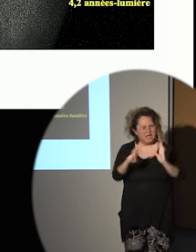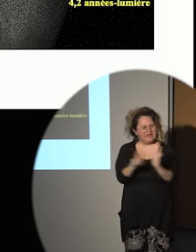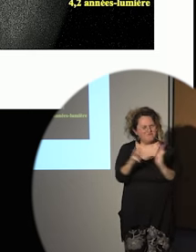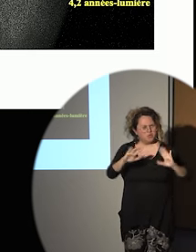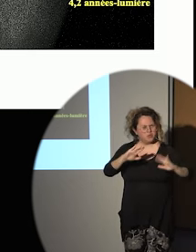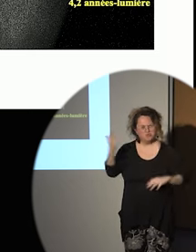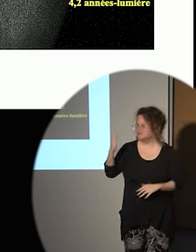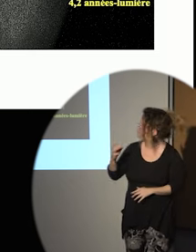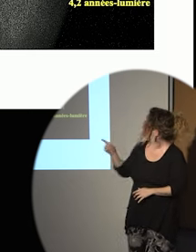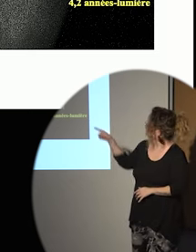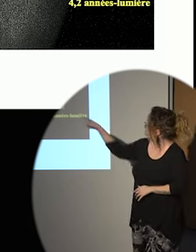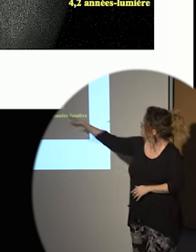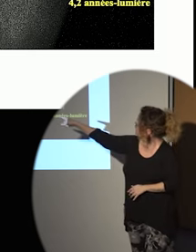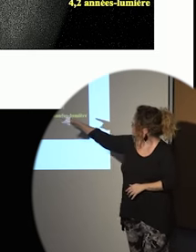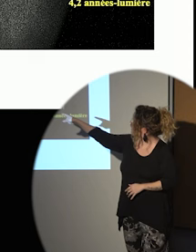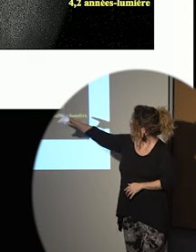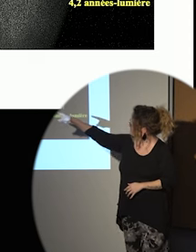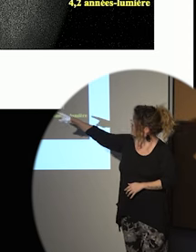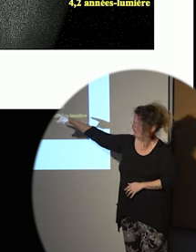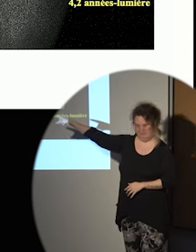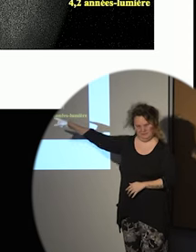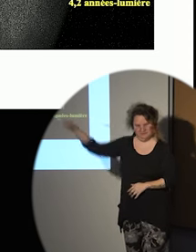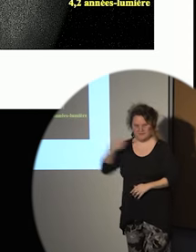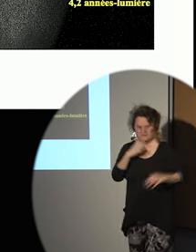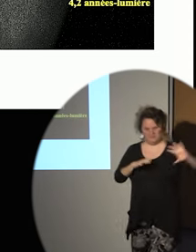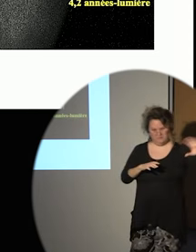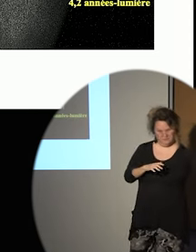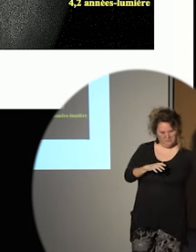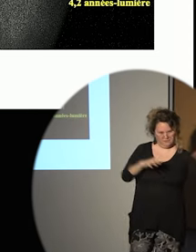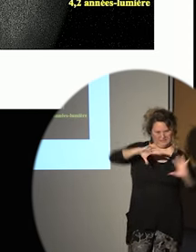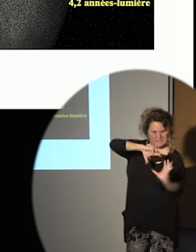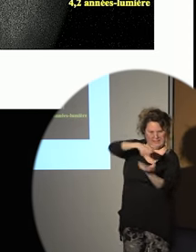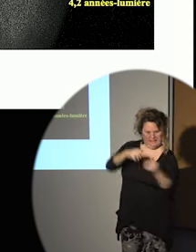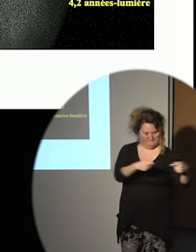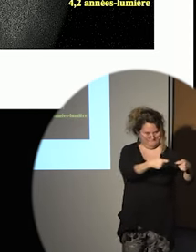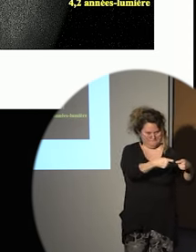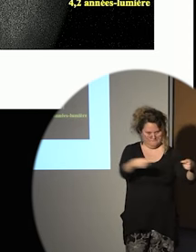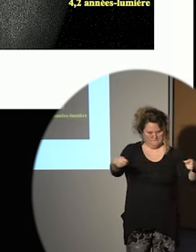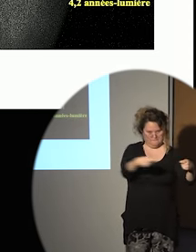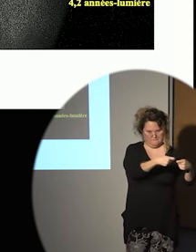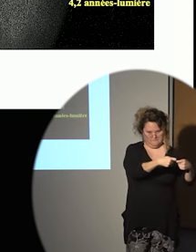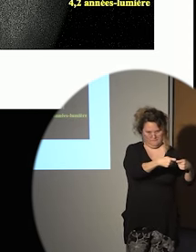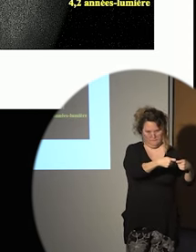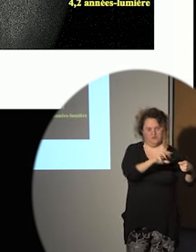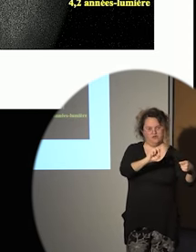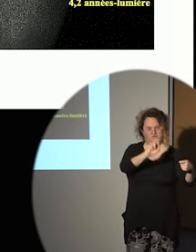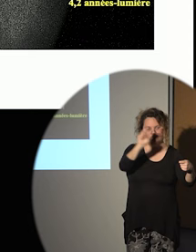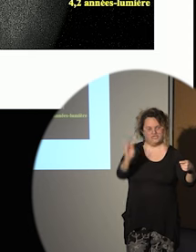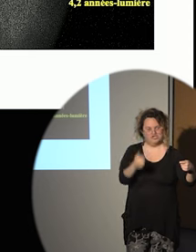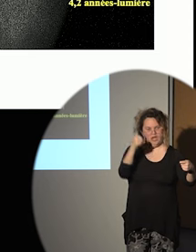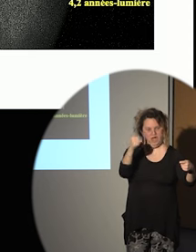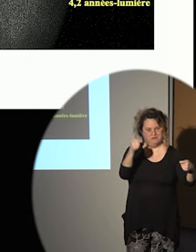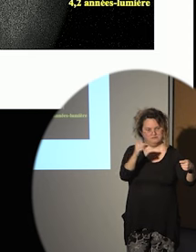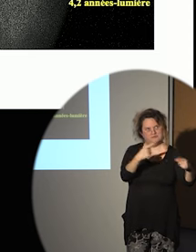1 pour la distance entre la Terre et le Soleil. Ça s'appelle une unité astronomique. Voyager 1 est à 100 fois cette